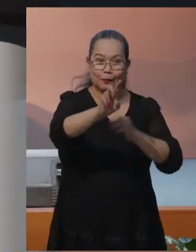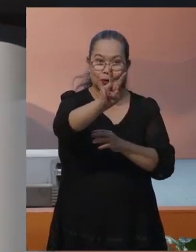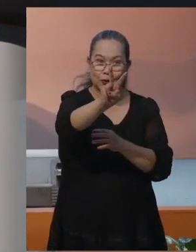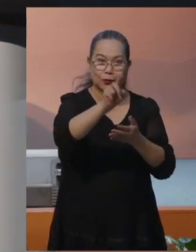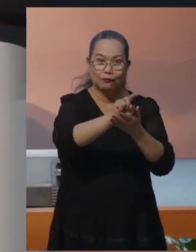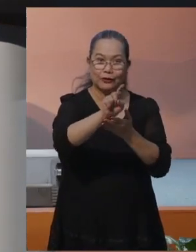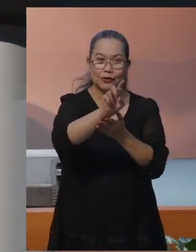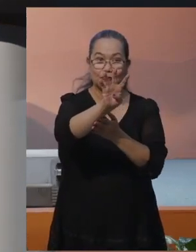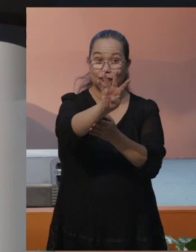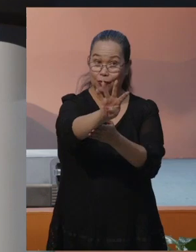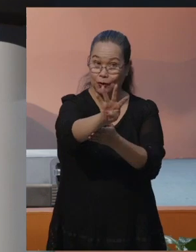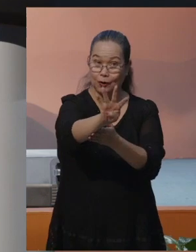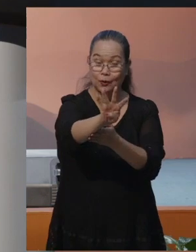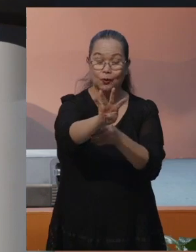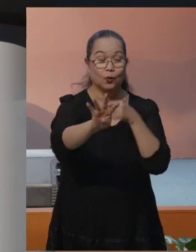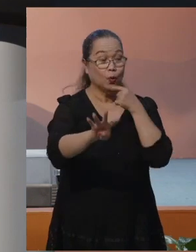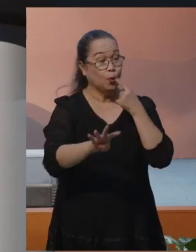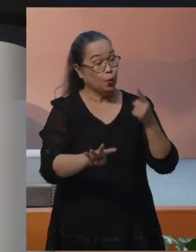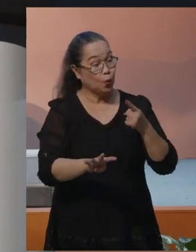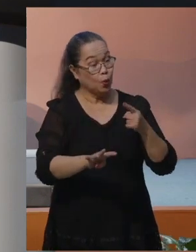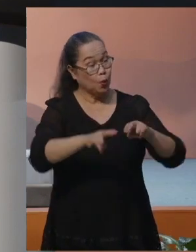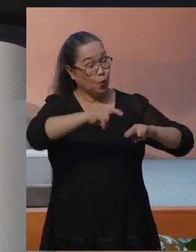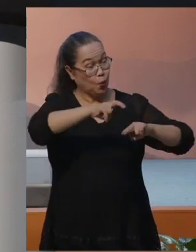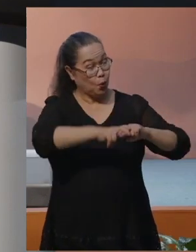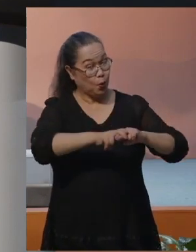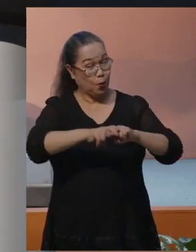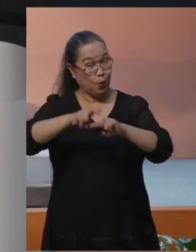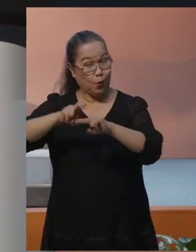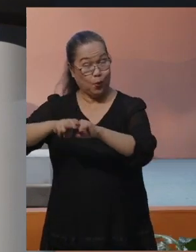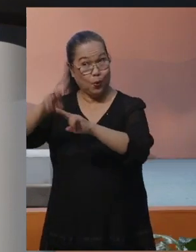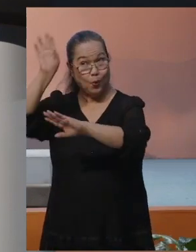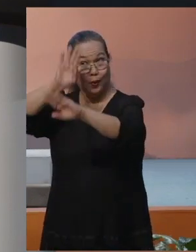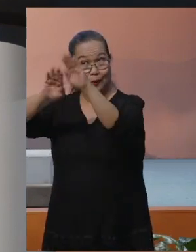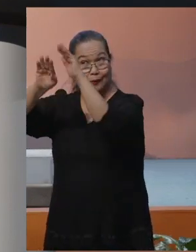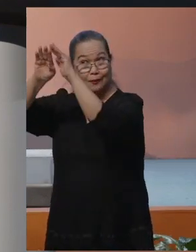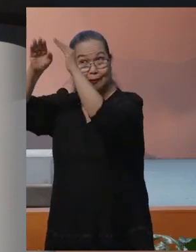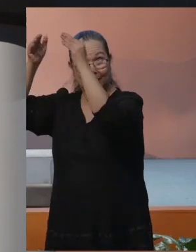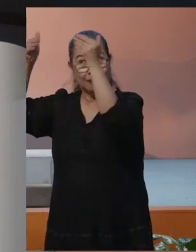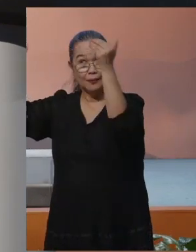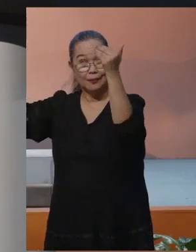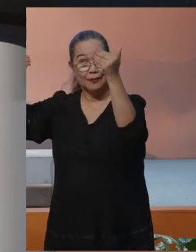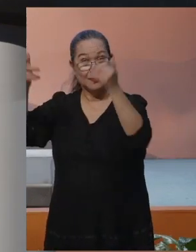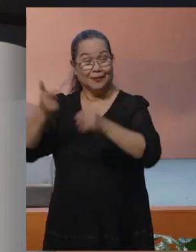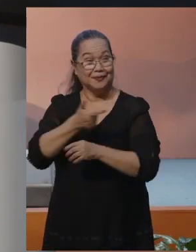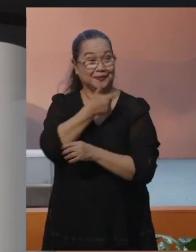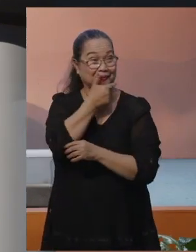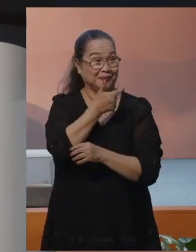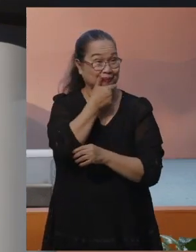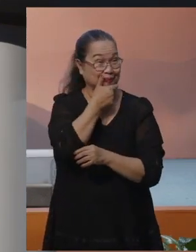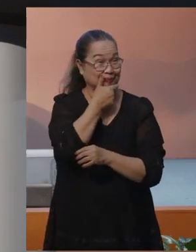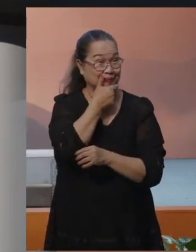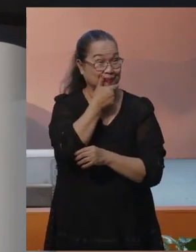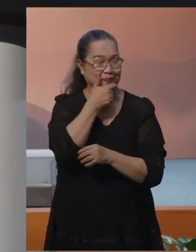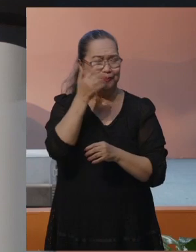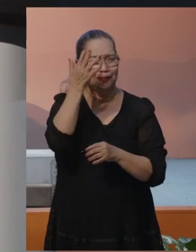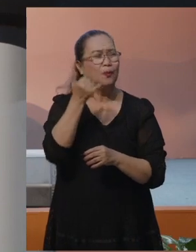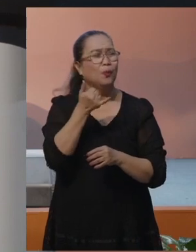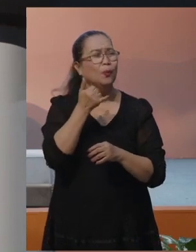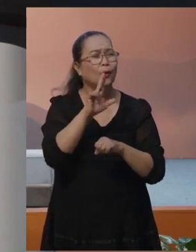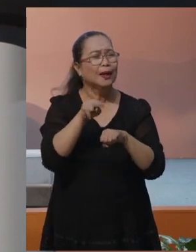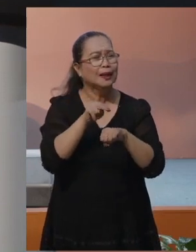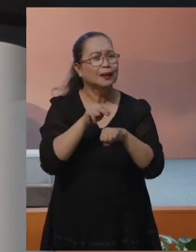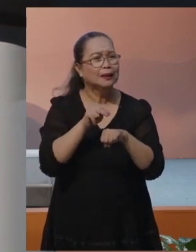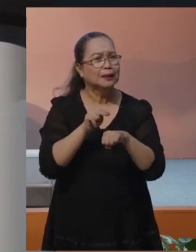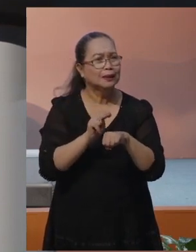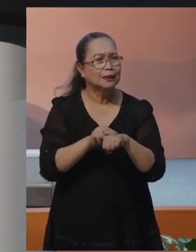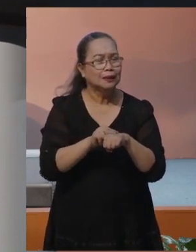verse 4. "He who sits in the heavens laughs." Sabi sa Psalm 2, "Why do the nations